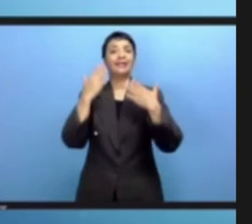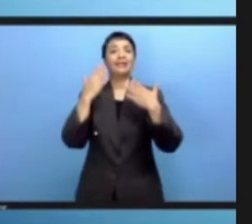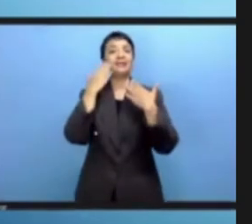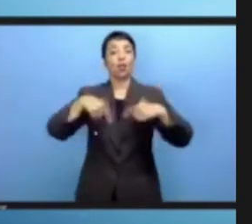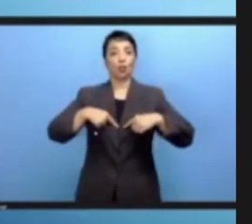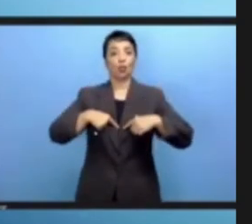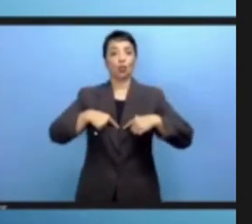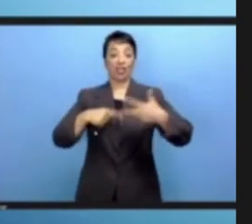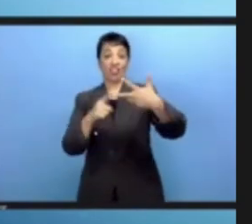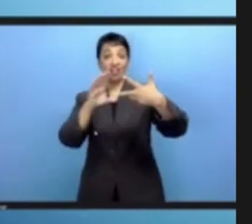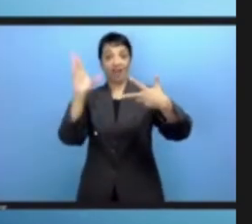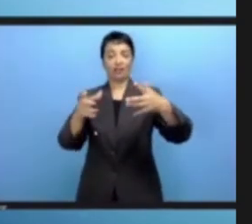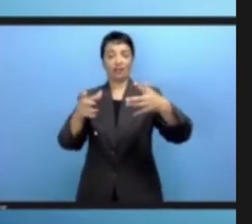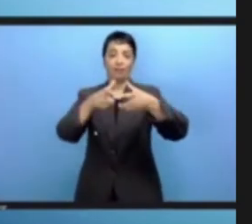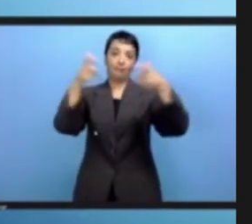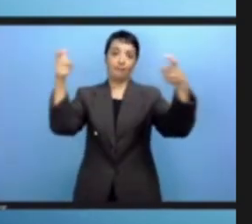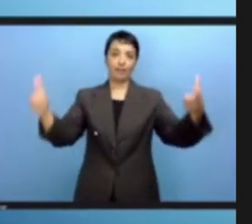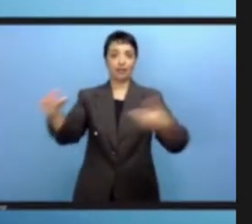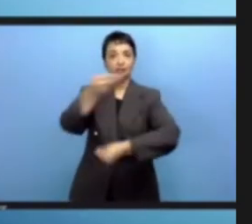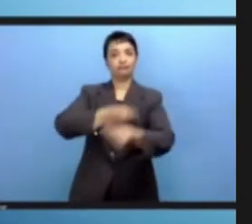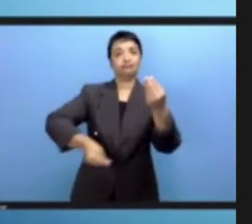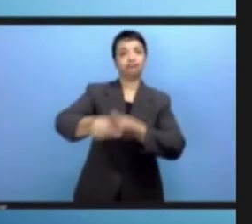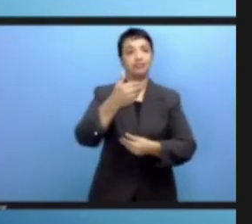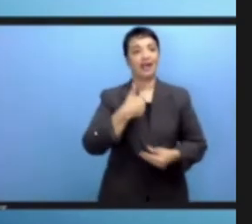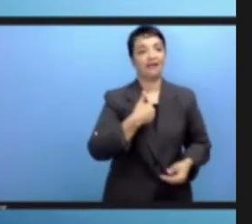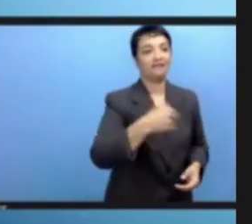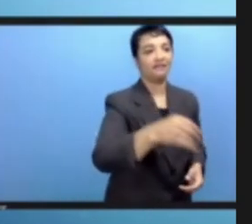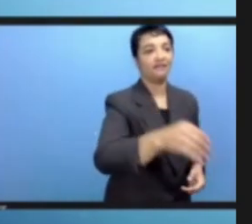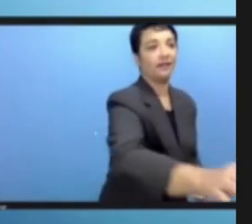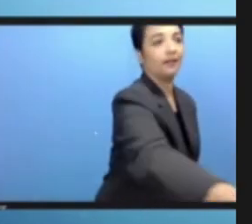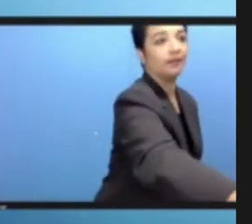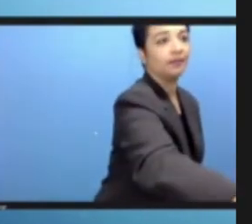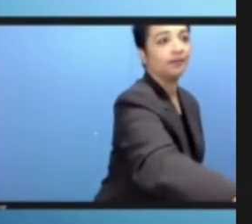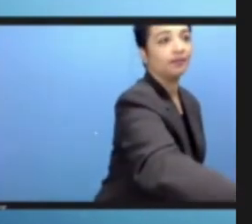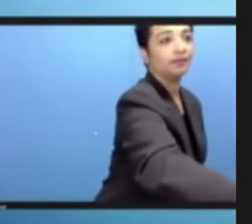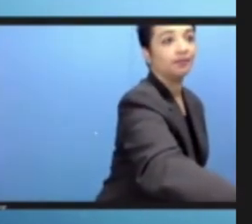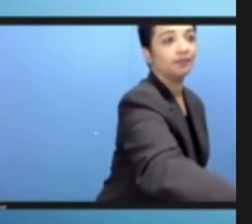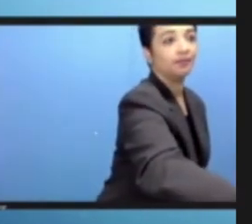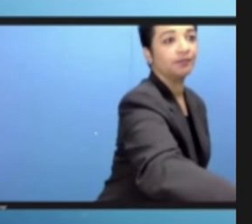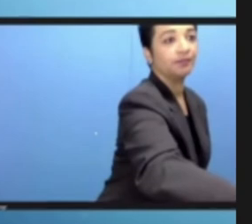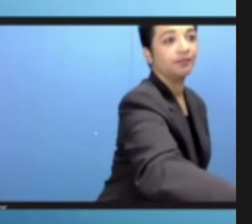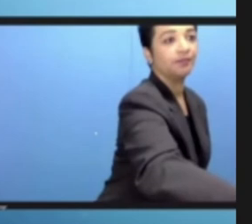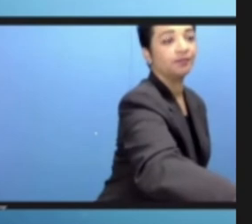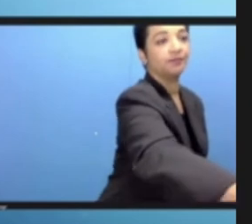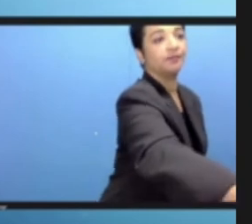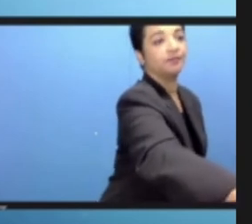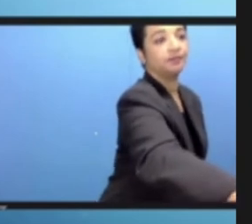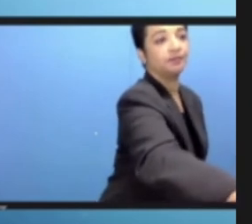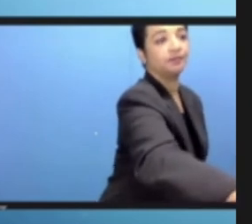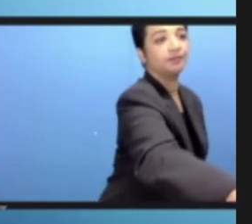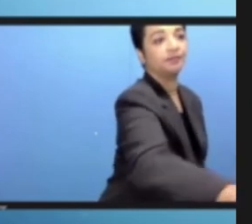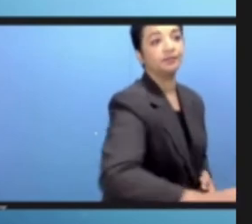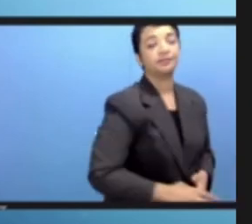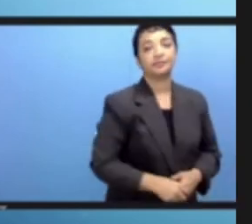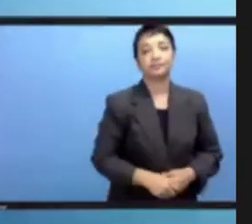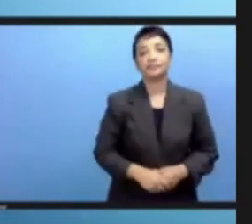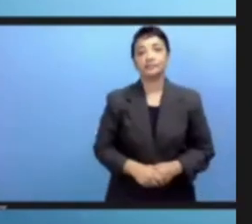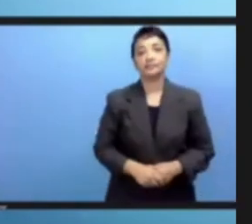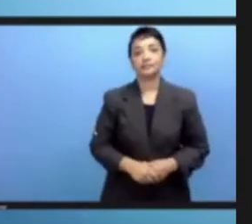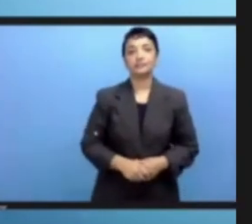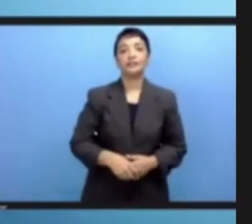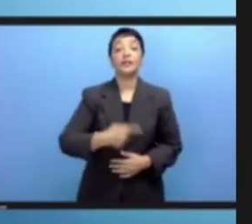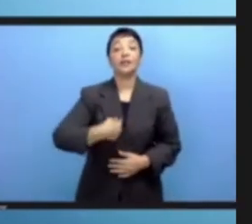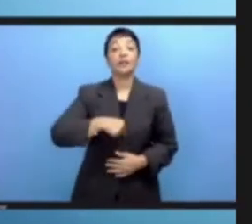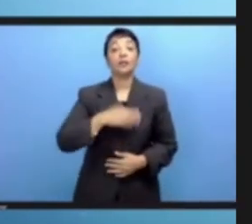Et notre économie reste la troisième plus importante en Afrique subsaharienne. Nous restons fermement